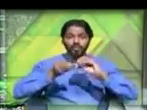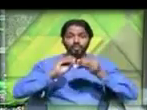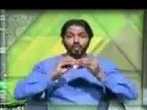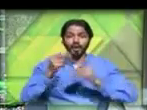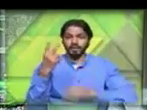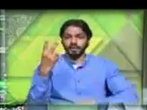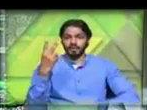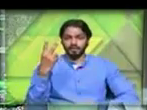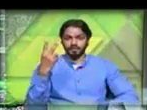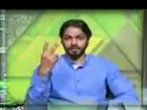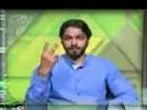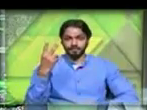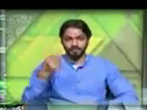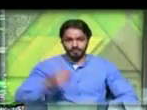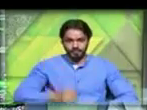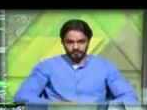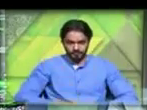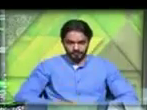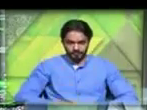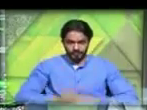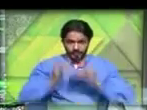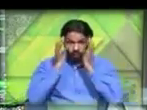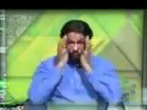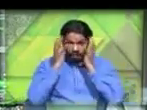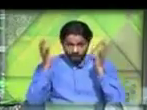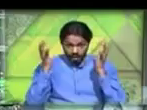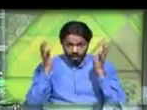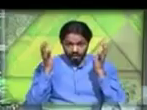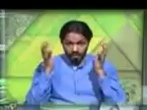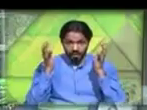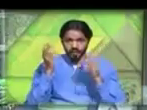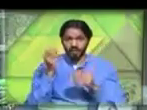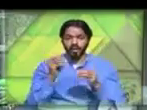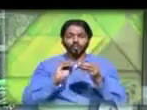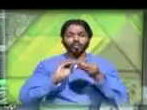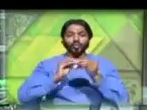الأول صنفان من العلماء والدعاء،